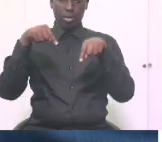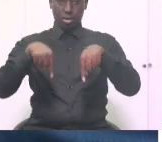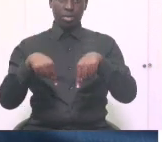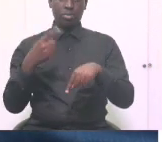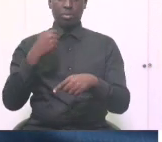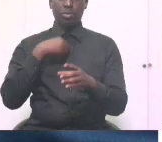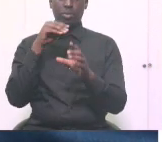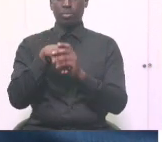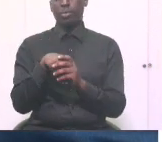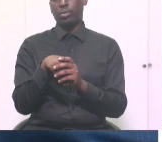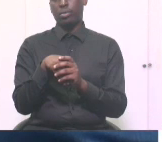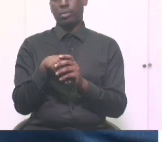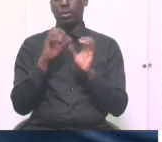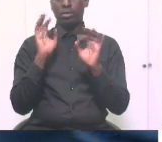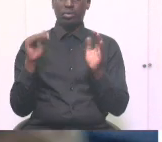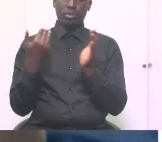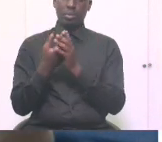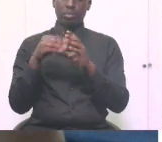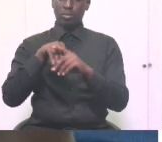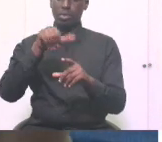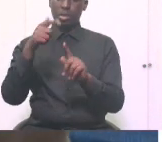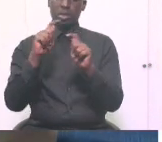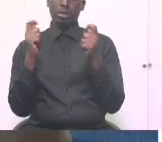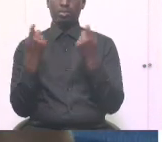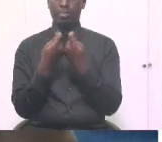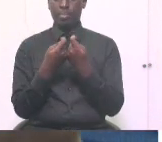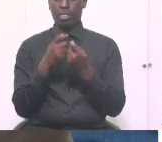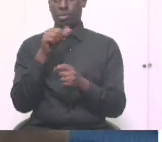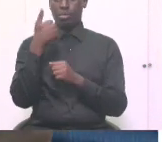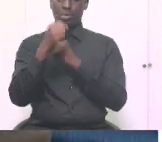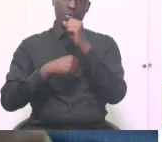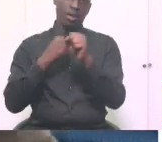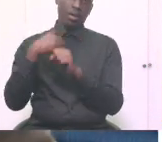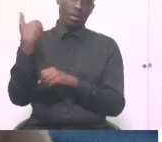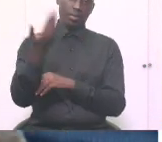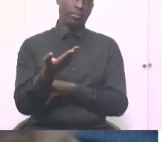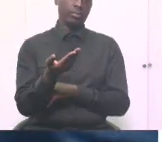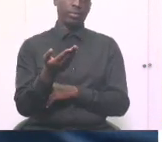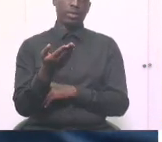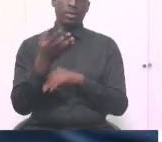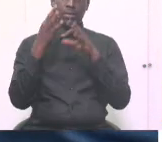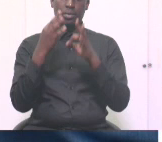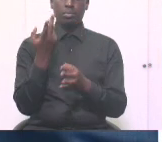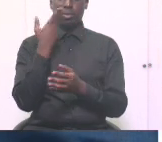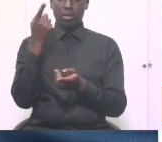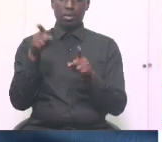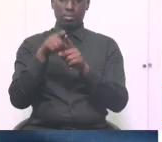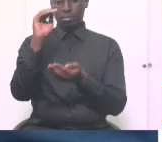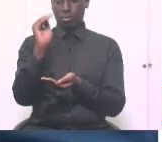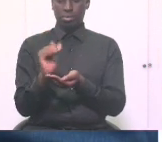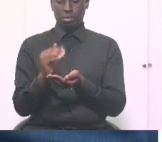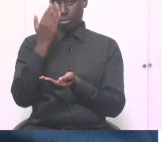turimo iyo tugiye mu kindi gihembwe cy'undi mwaka ibi bisa nk'aho bimanutse kubera